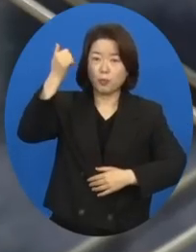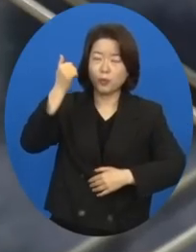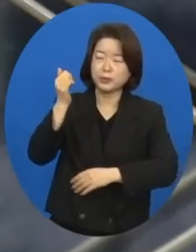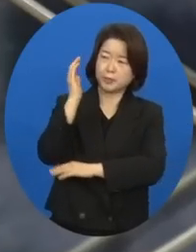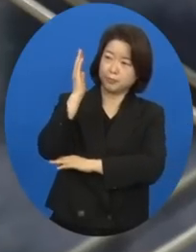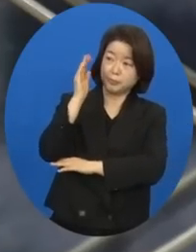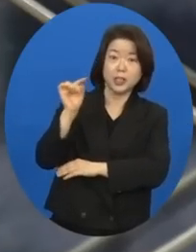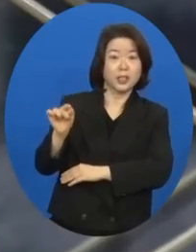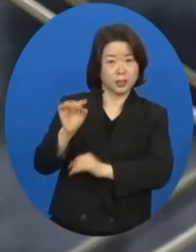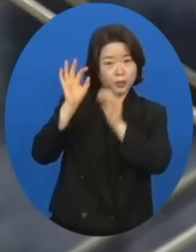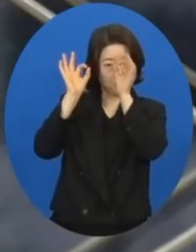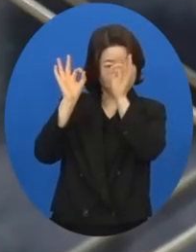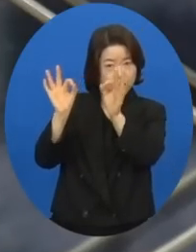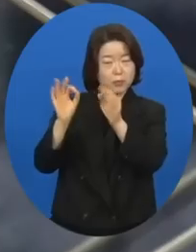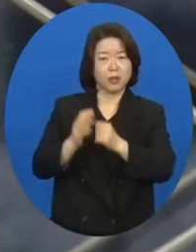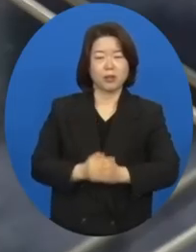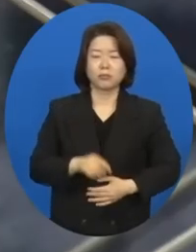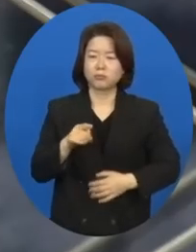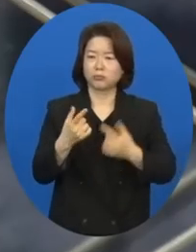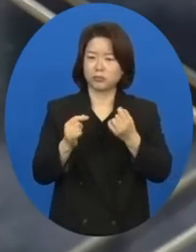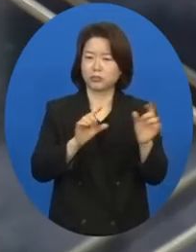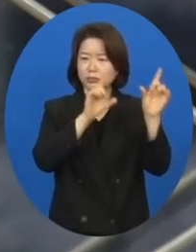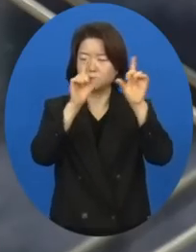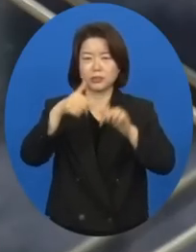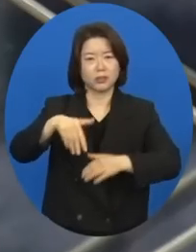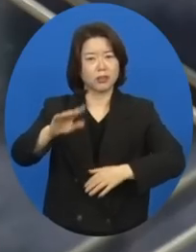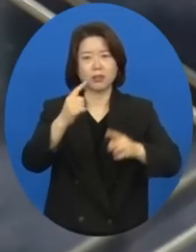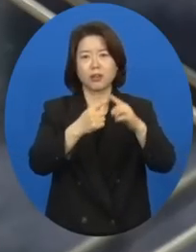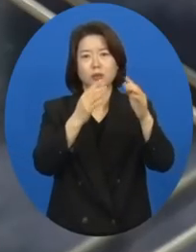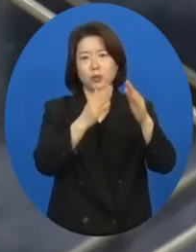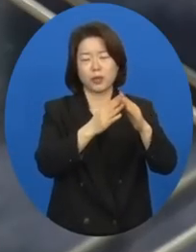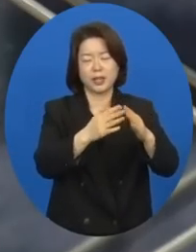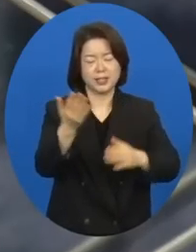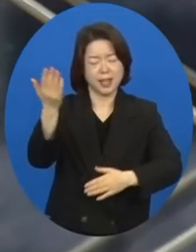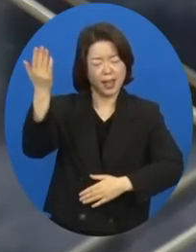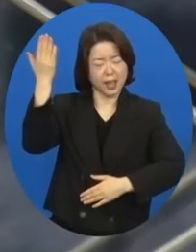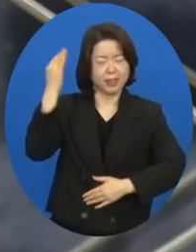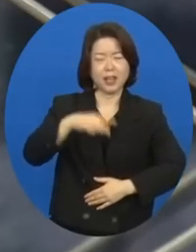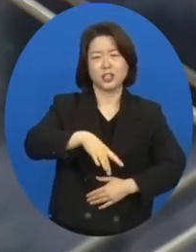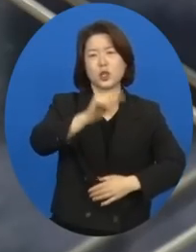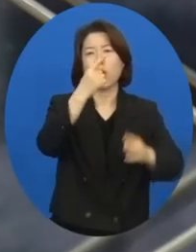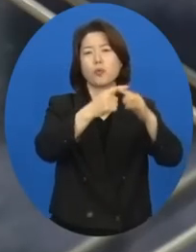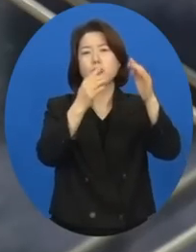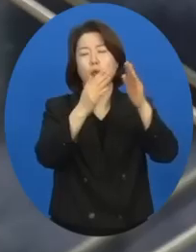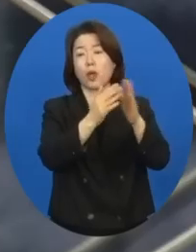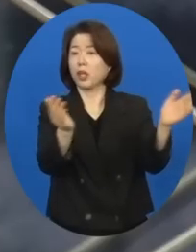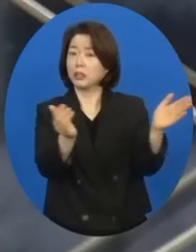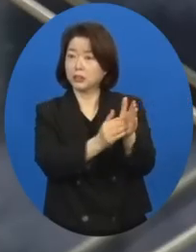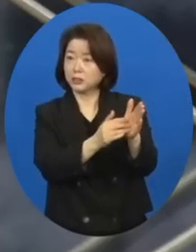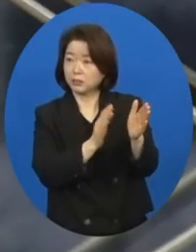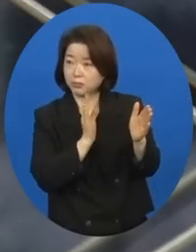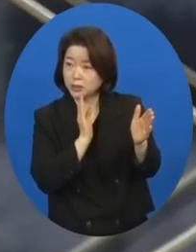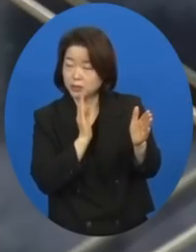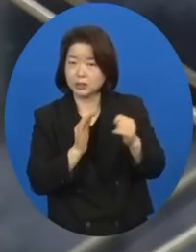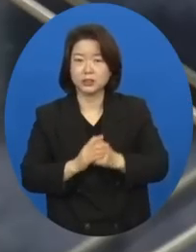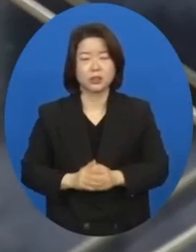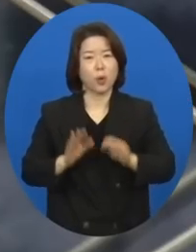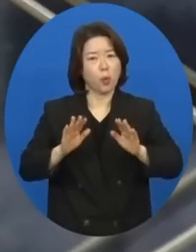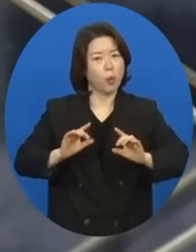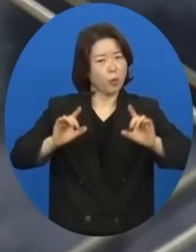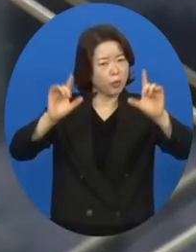말씀은 그렇게 살아가는 교회는 초대교회 때로 이미 끝난 거 아닌가요? 오늘 우리가